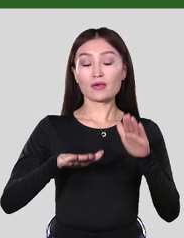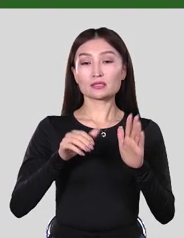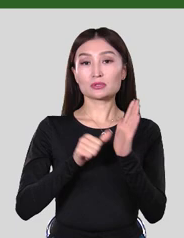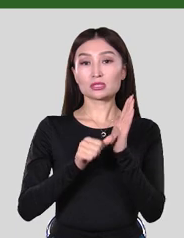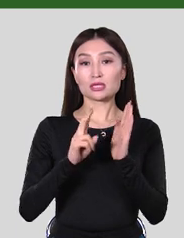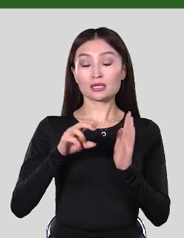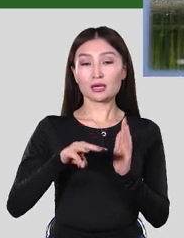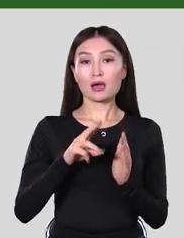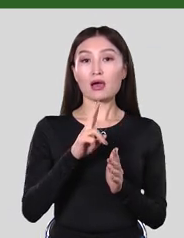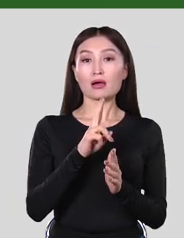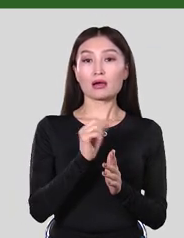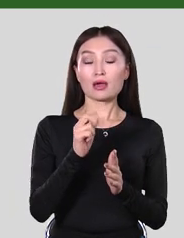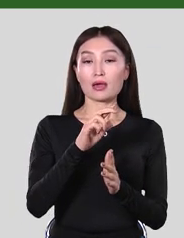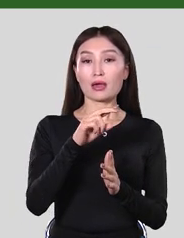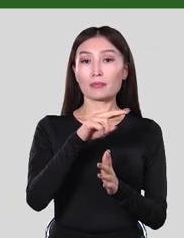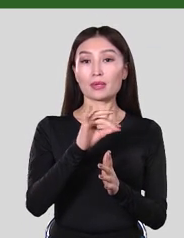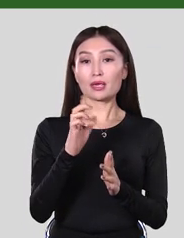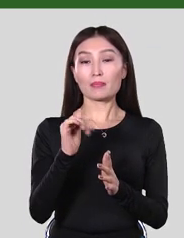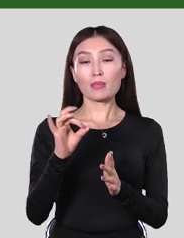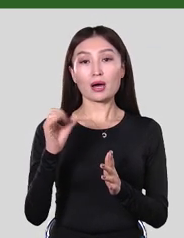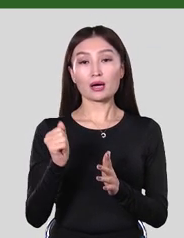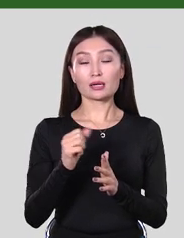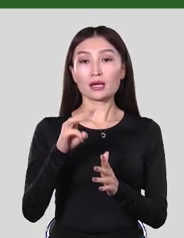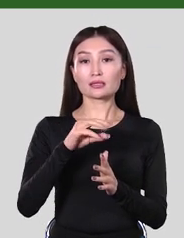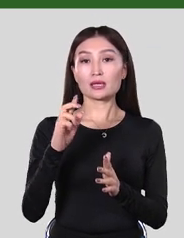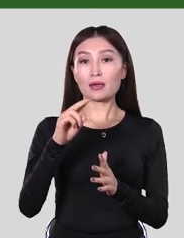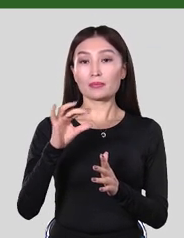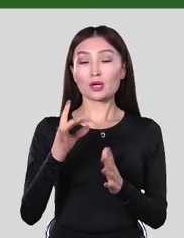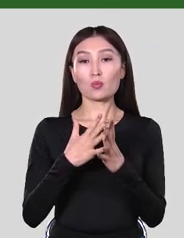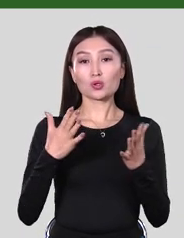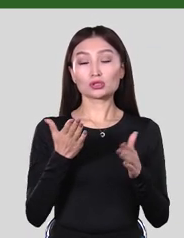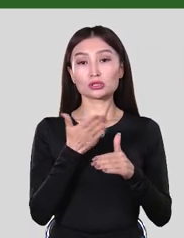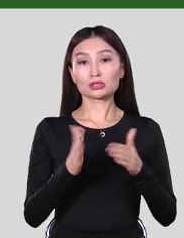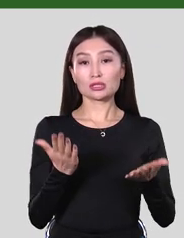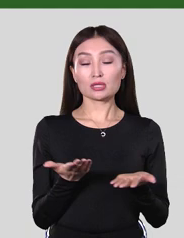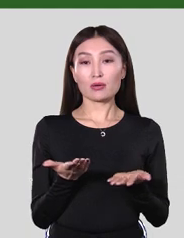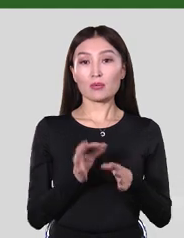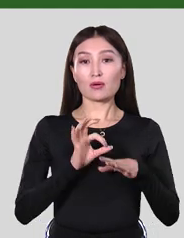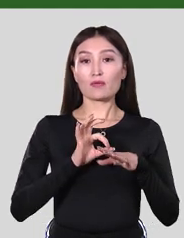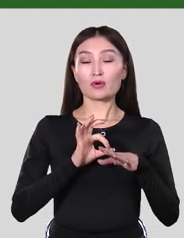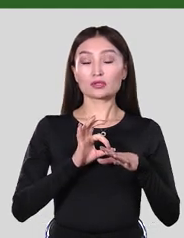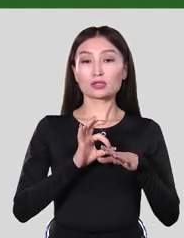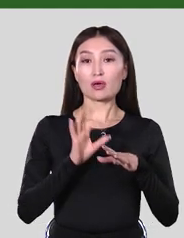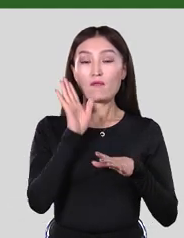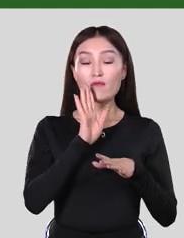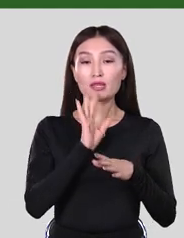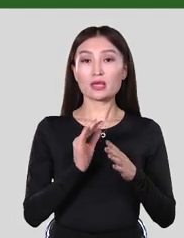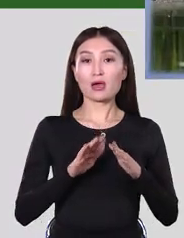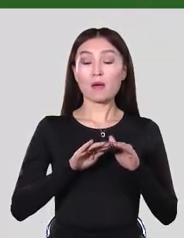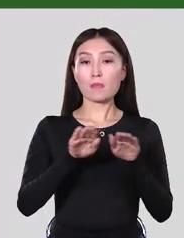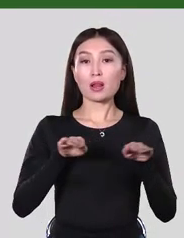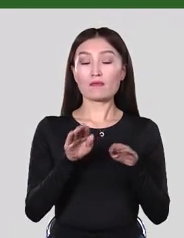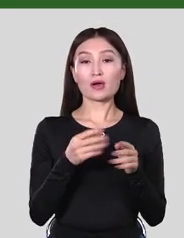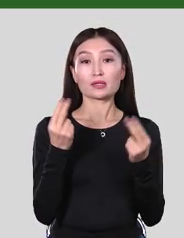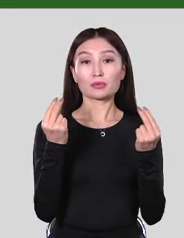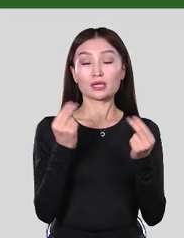И тапир, и капибара значительную часть времени проводят в воде, прекрасно плавают, но пастись выходят